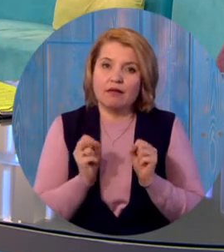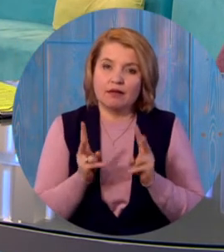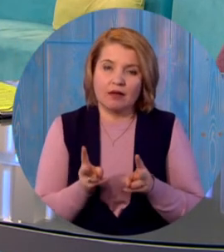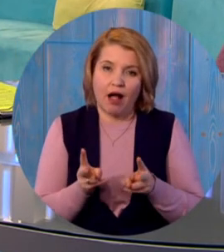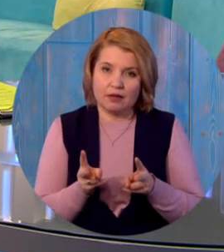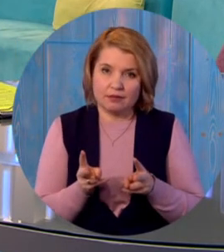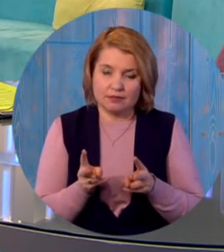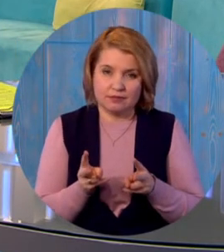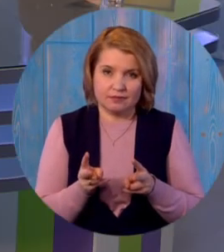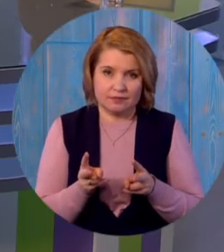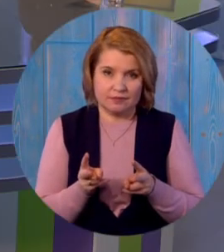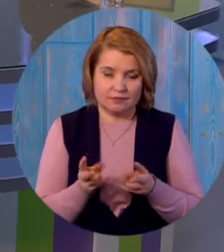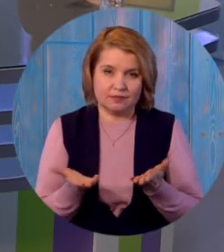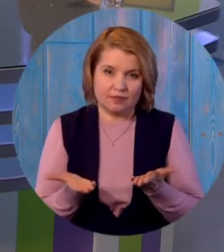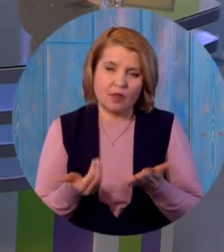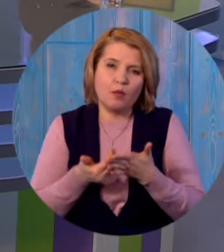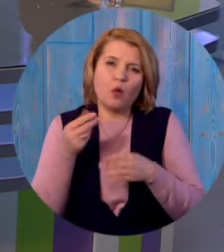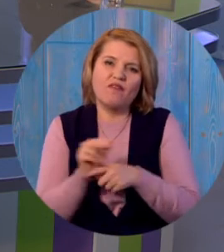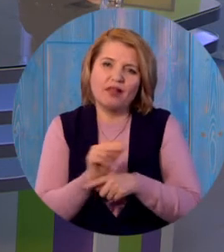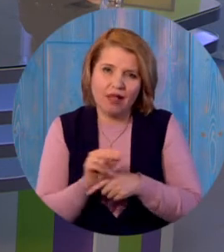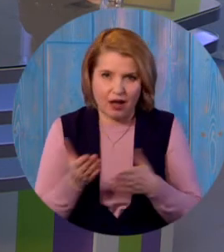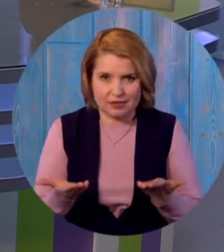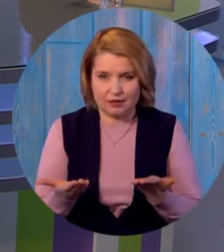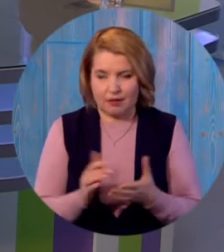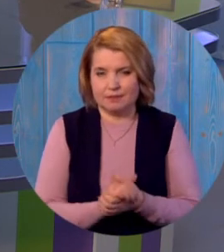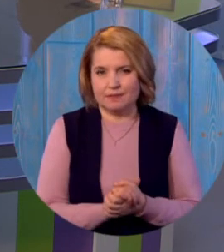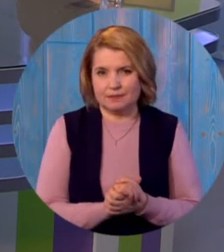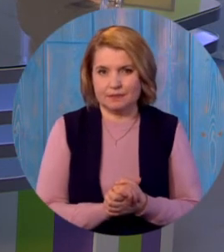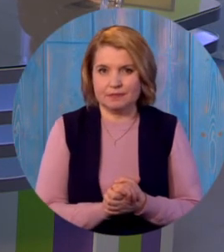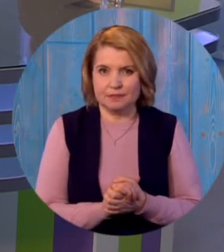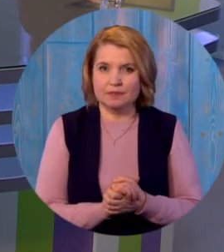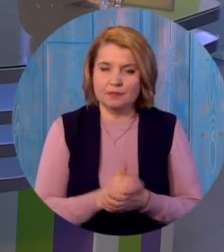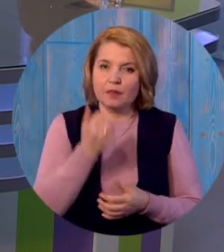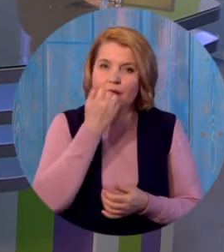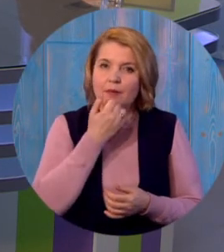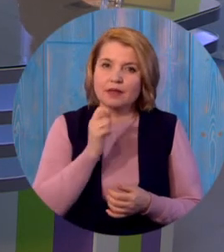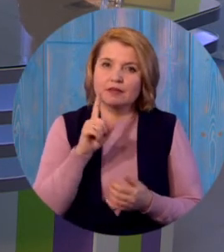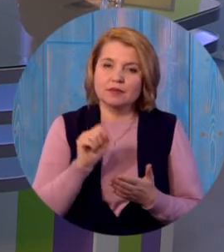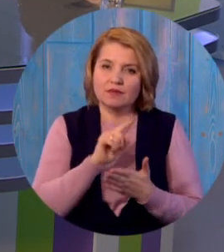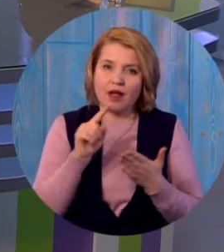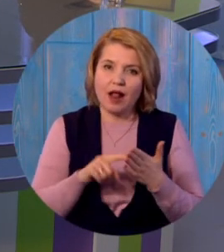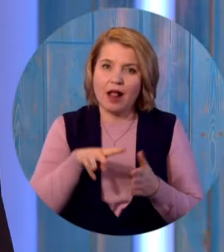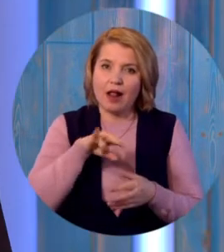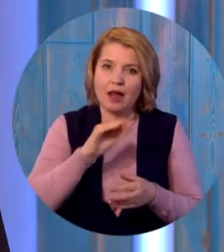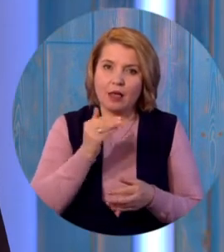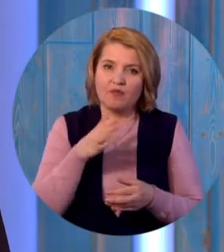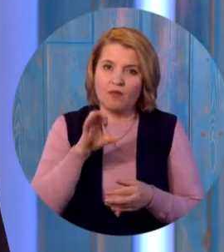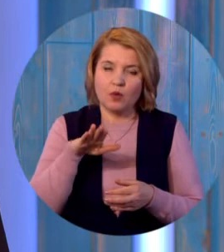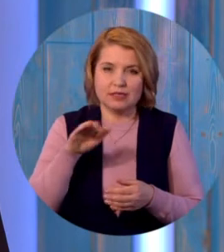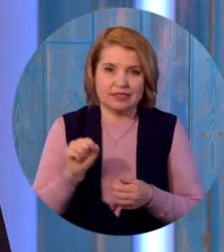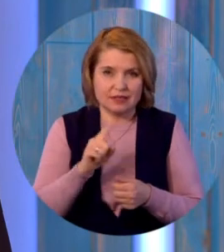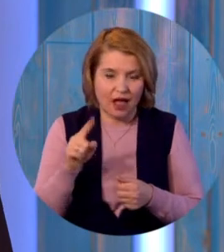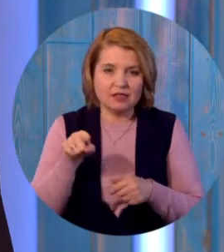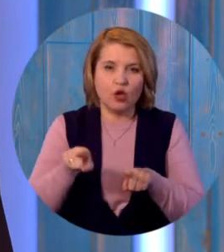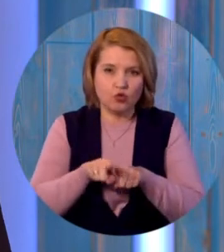ну. Ну, профилактика. Спасибо, вопрос понятен. Спасибо большое лимфостаз. За вопрос. Лимфостаз – это тоже